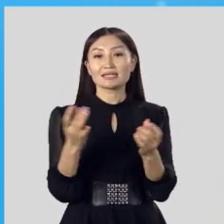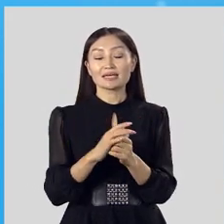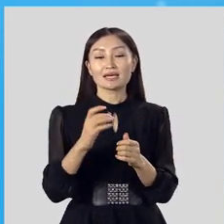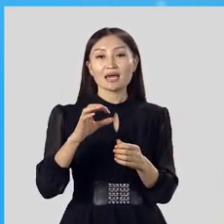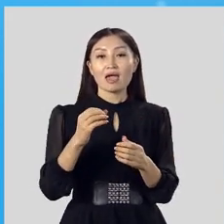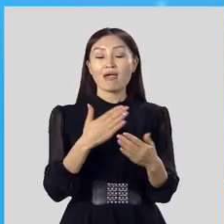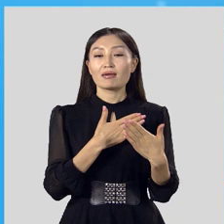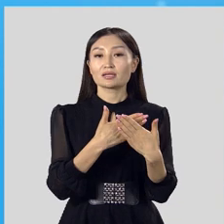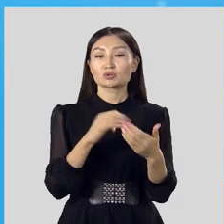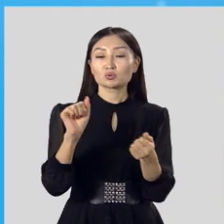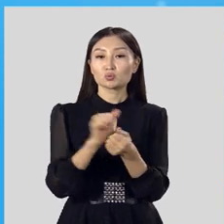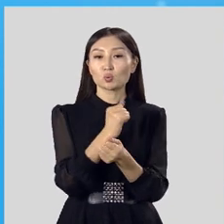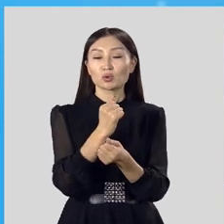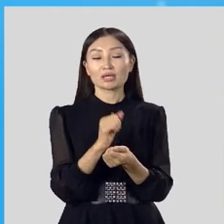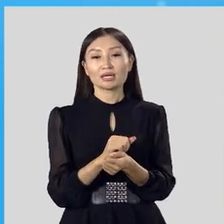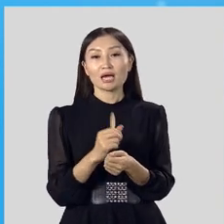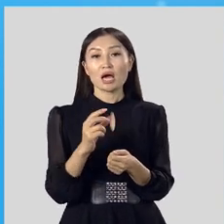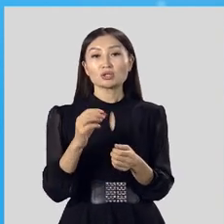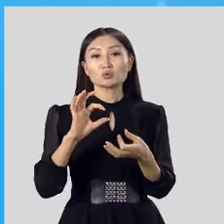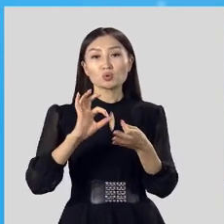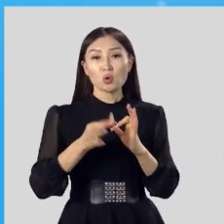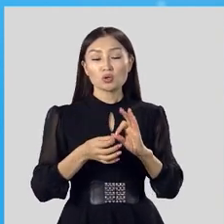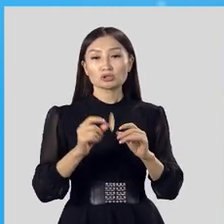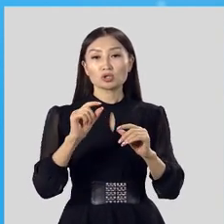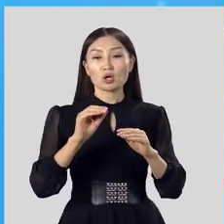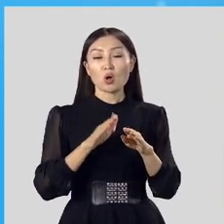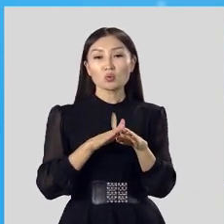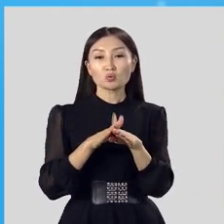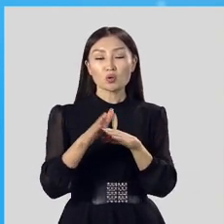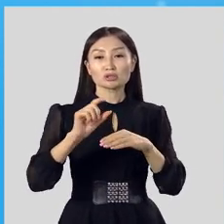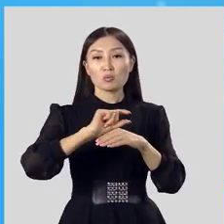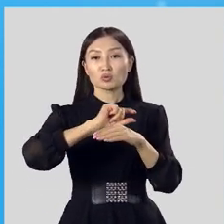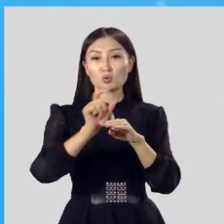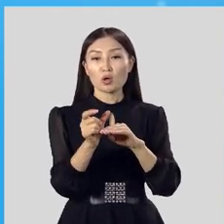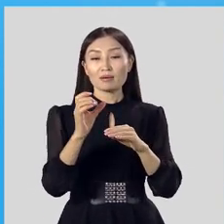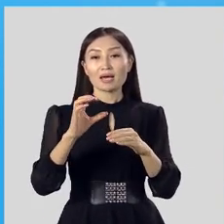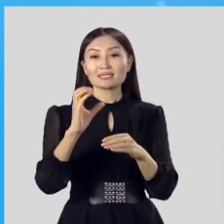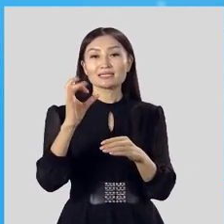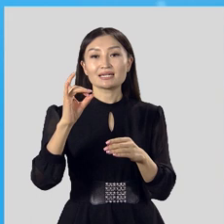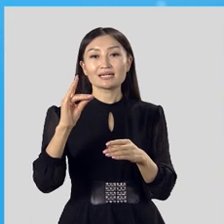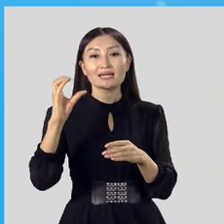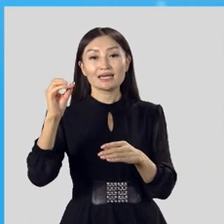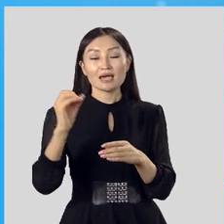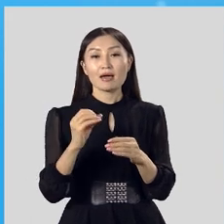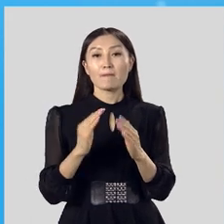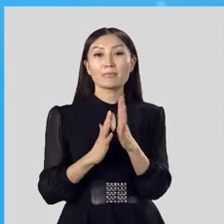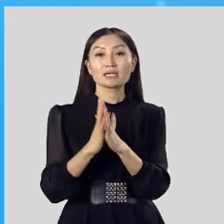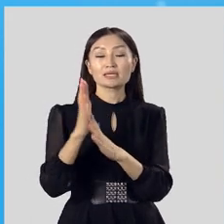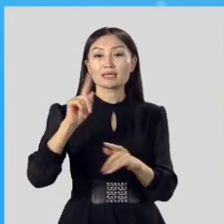энергичнее сухих непроросших. Сложенные толстым слоем сырые семена прорастают и